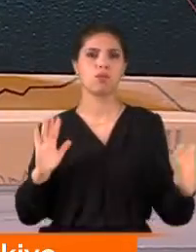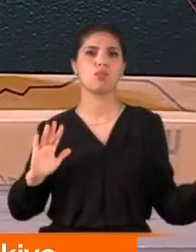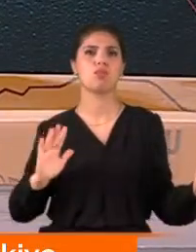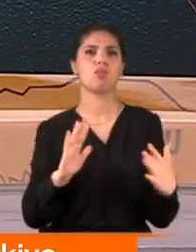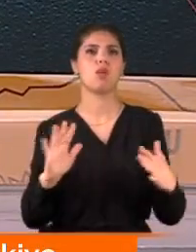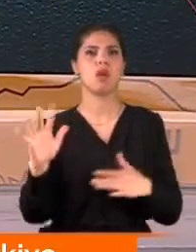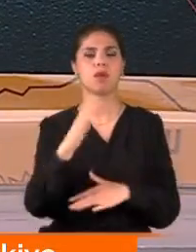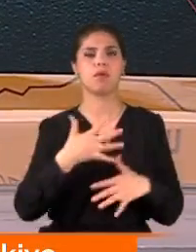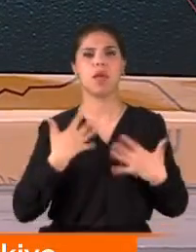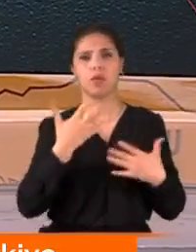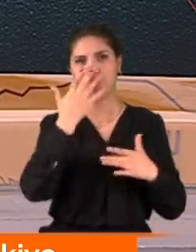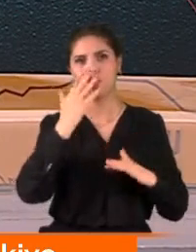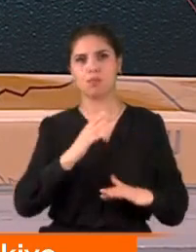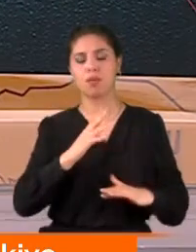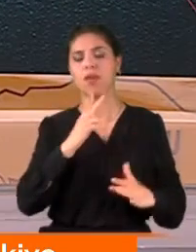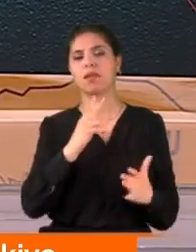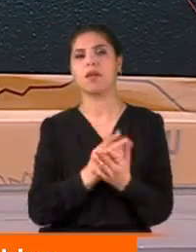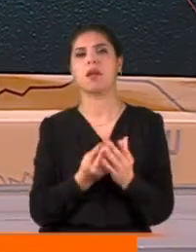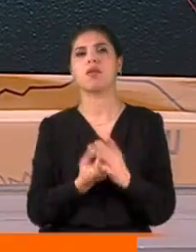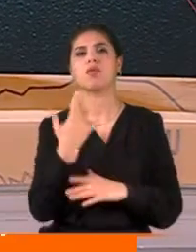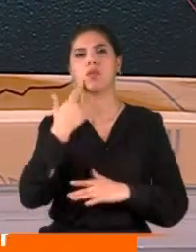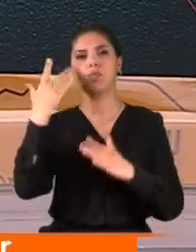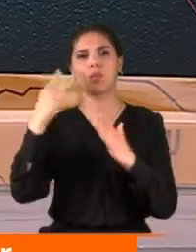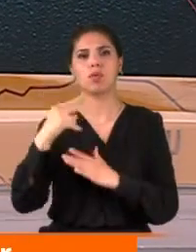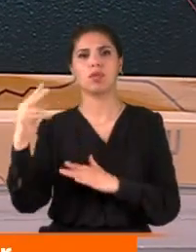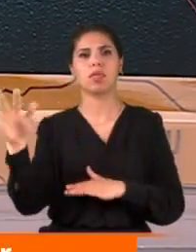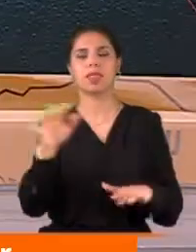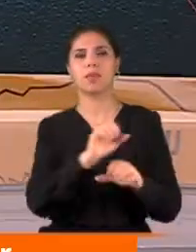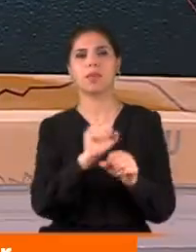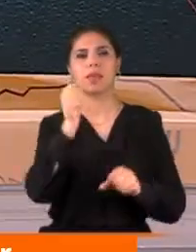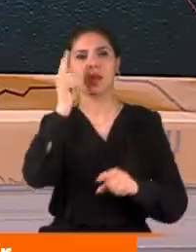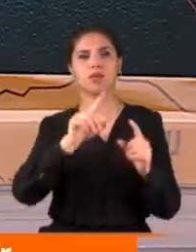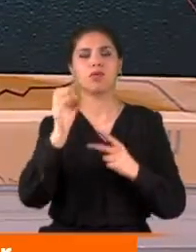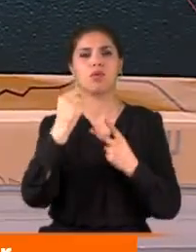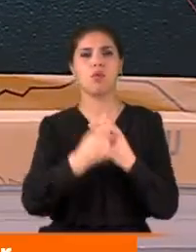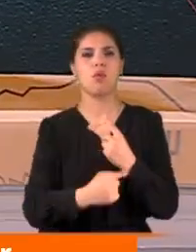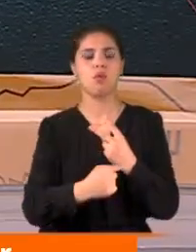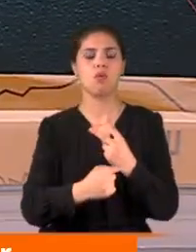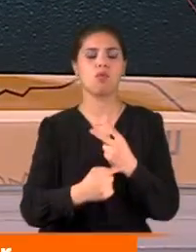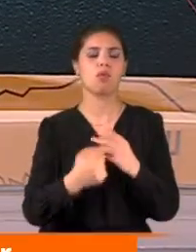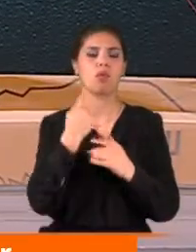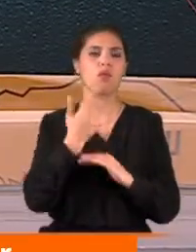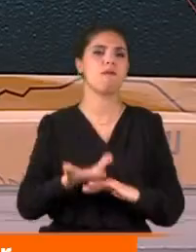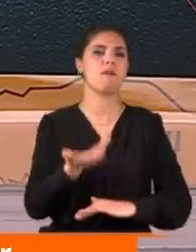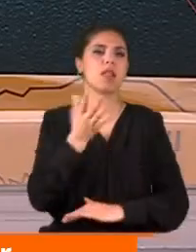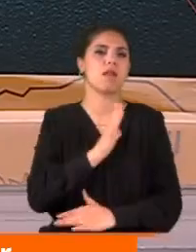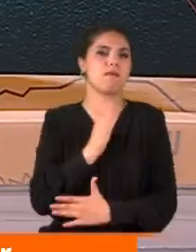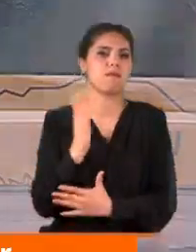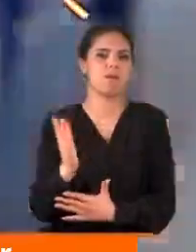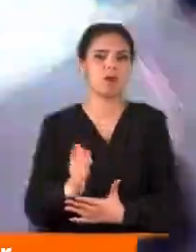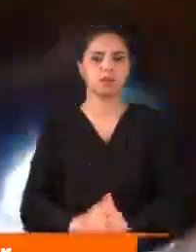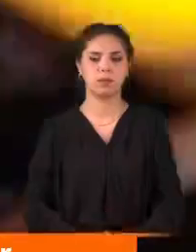Muhalefetin heyecanla beklediği sonuçlar çıkmadı sandıklardan. Hatta Cumhurbaşkanı Erdoğan depremzedelerin verdiği oylarda da rakiplerine fark attı.